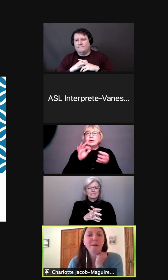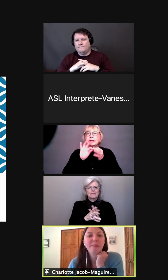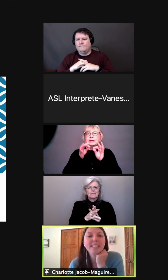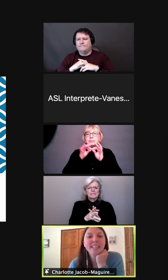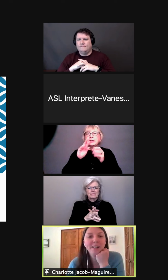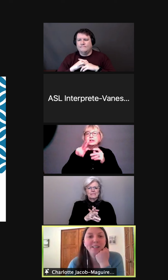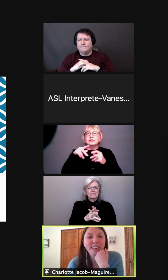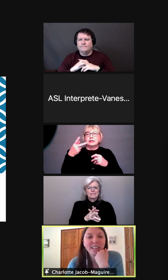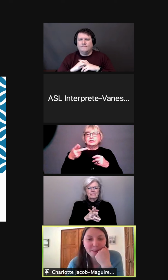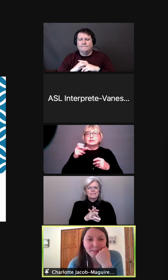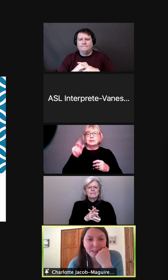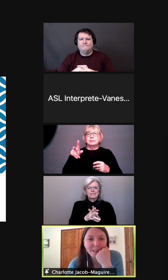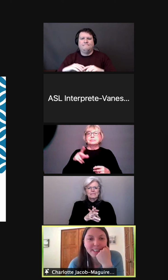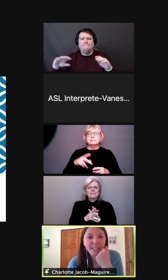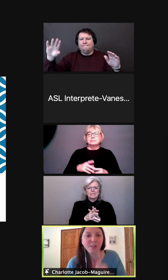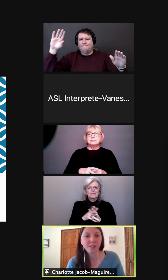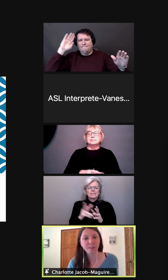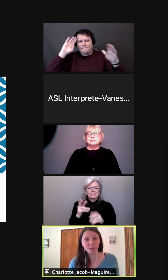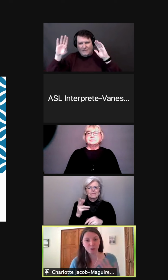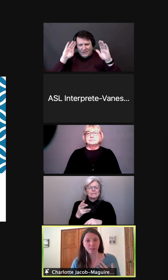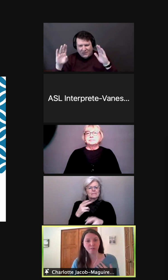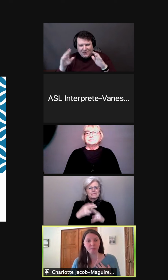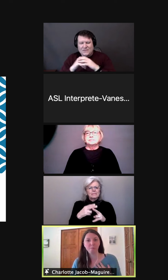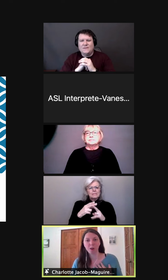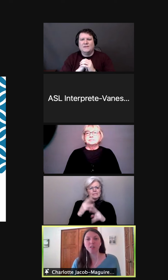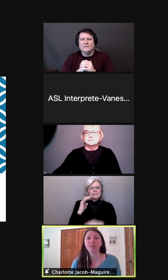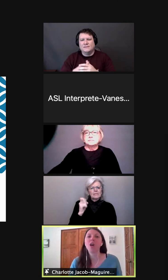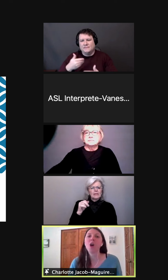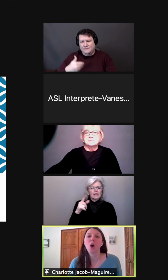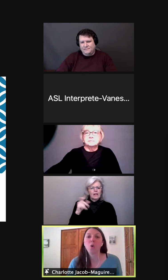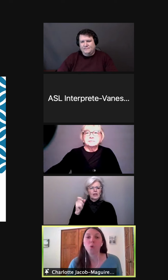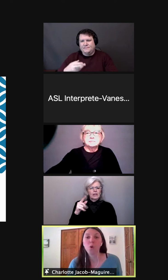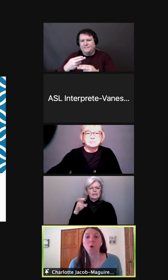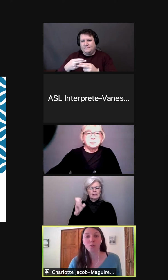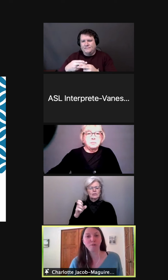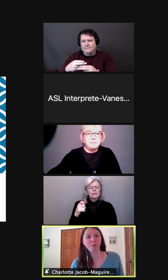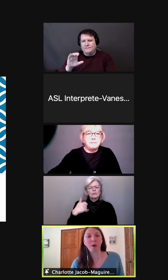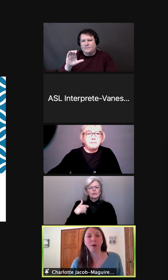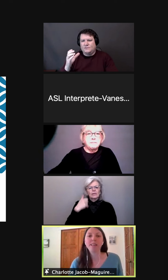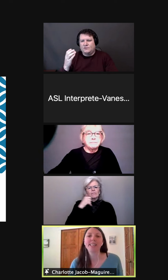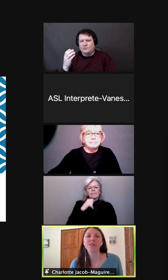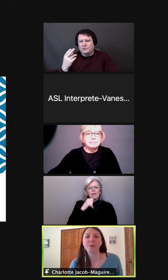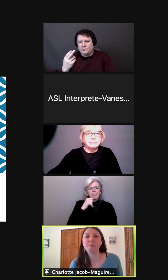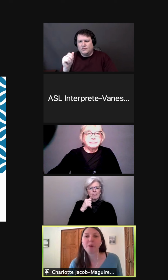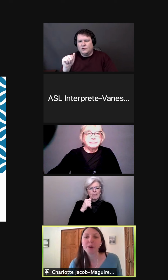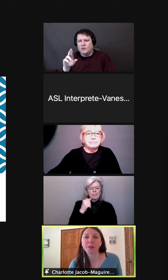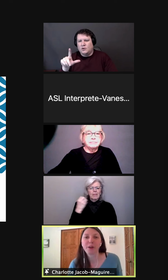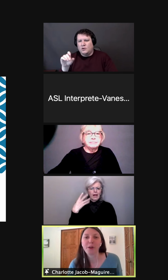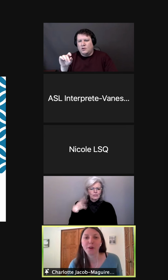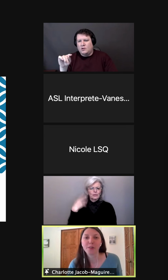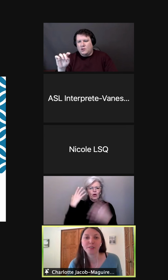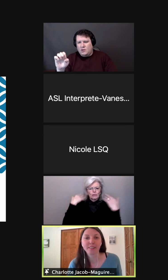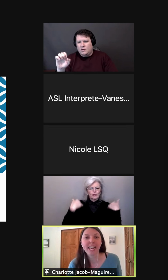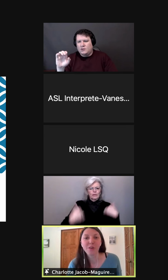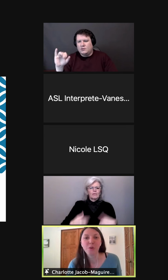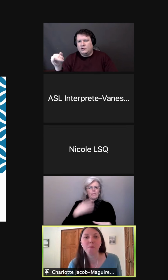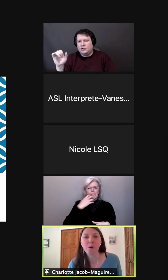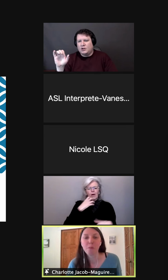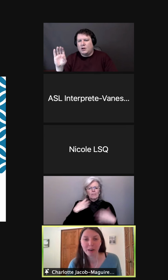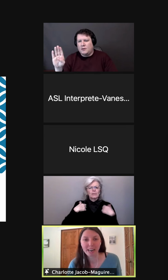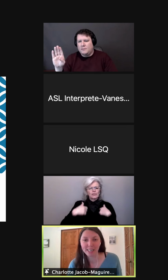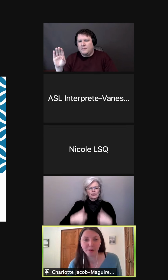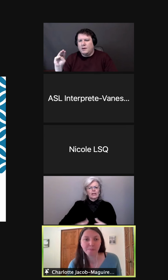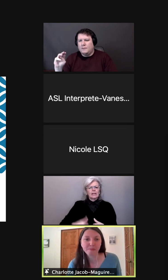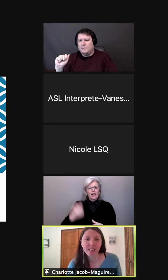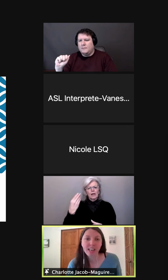Je m'appelle Charlotte Jaco-Maguire. Je suis une jeune femme blanche aux longs cheveux bruns et je porte un chandail